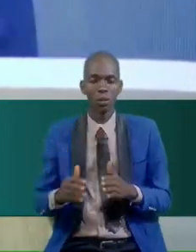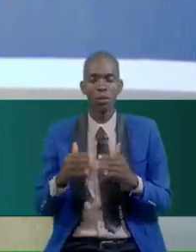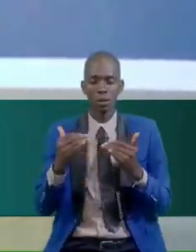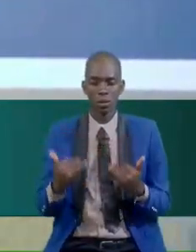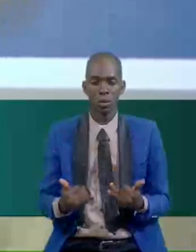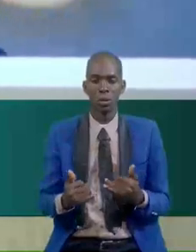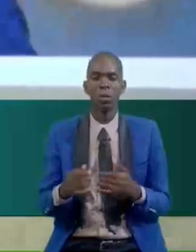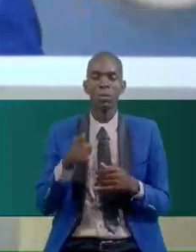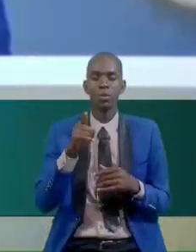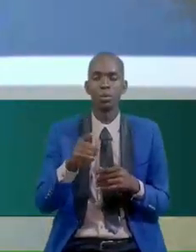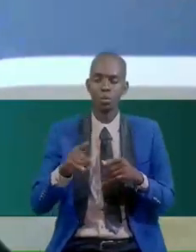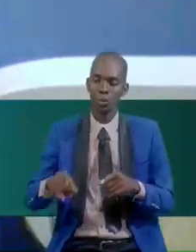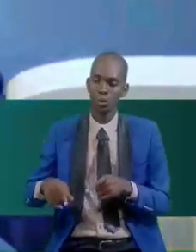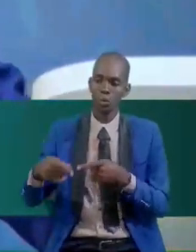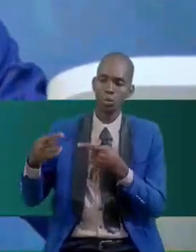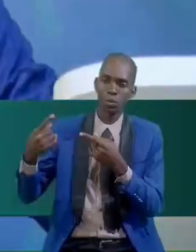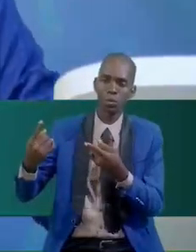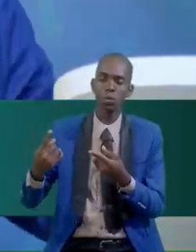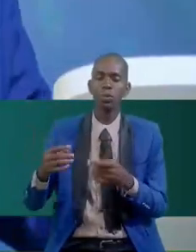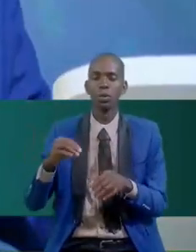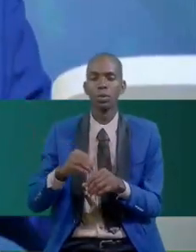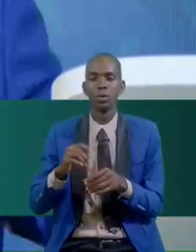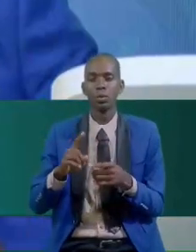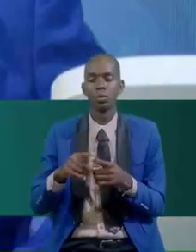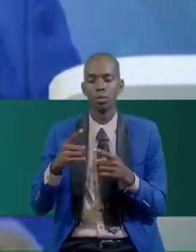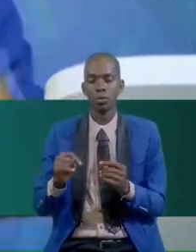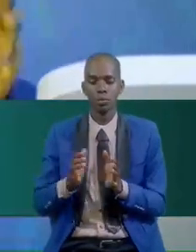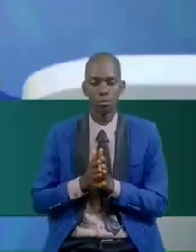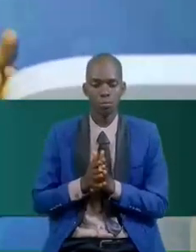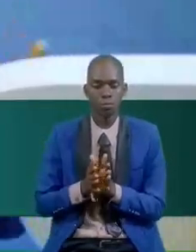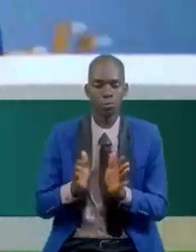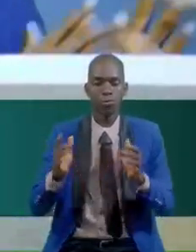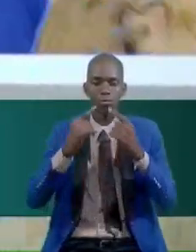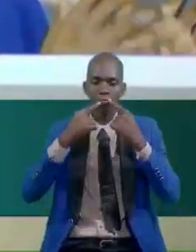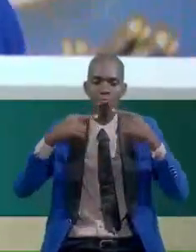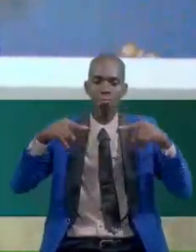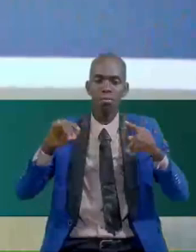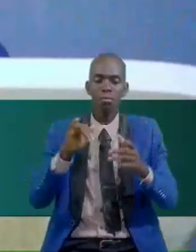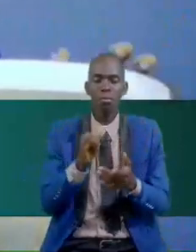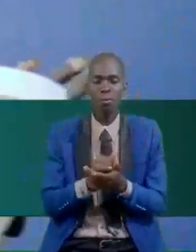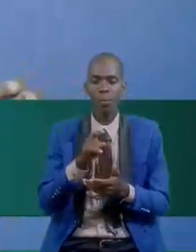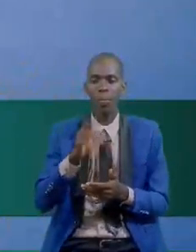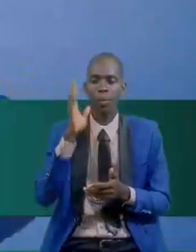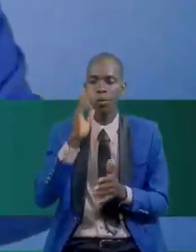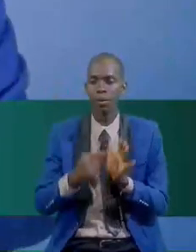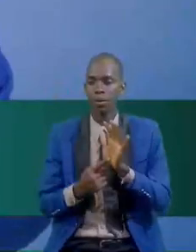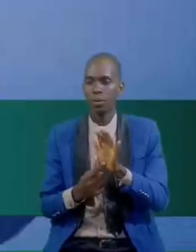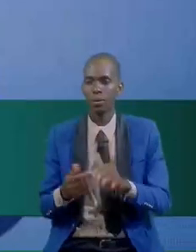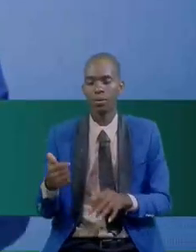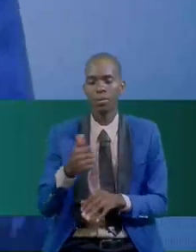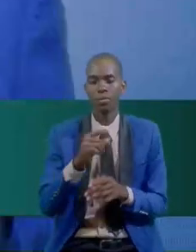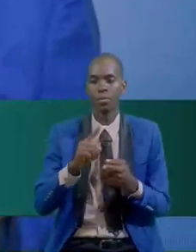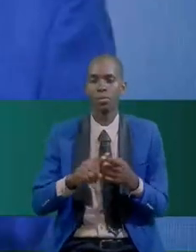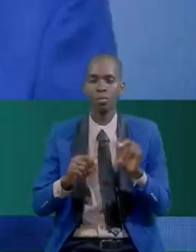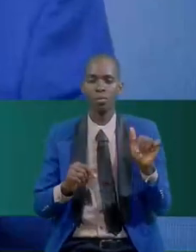personnelle, cachée, et de passer à la proclamation publique. Pour que tu puisses te présenter à Achab.